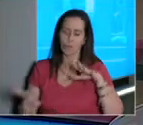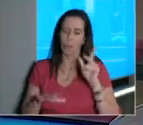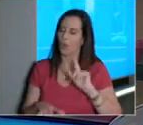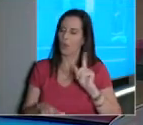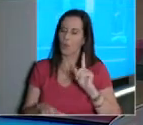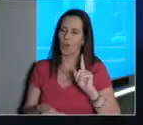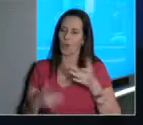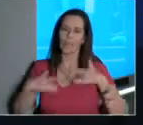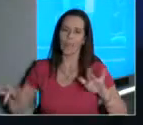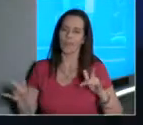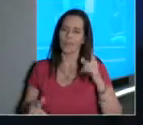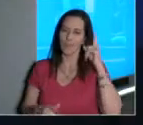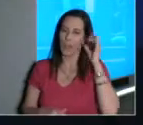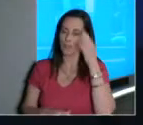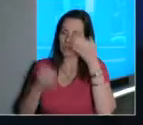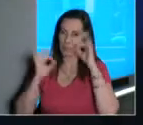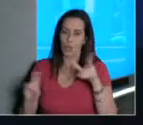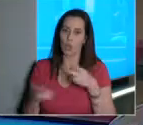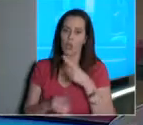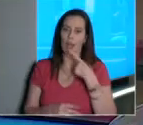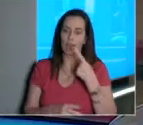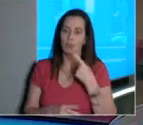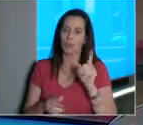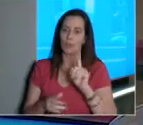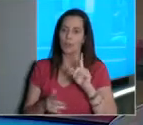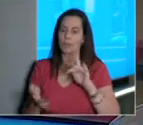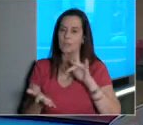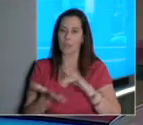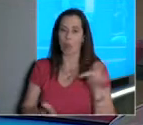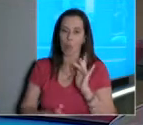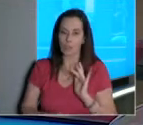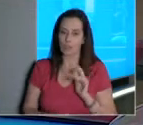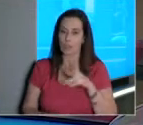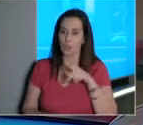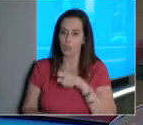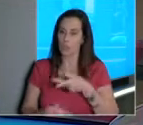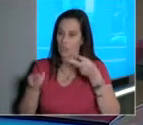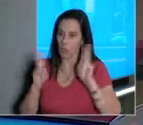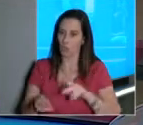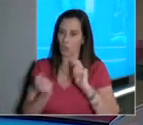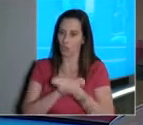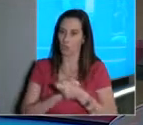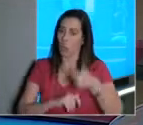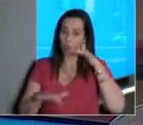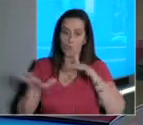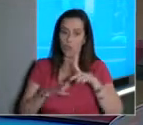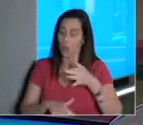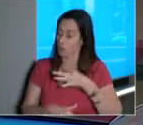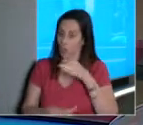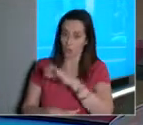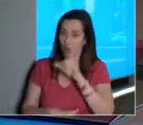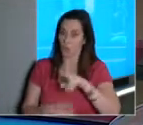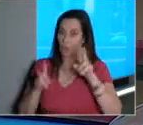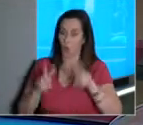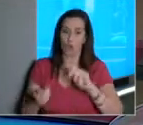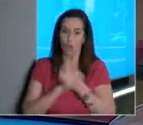שהוא בשלטון. אני חושבת שהגברת הנכבדה לא יכולה לדבר כאילו יושבת באופוזיציה. יש לה את היכולת לשנות. לראש הממשלה שלה יש